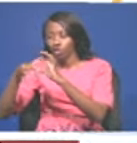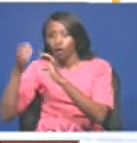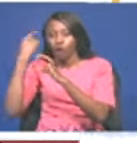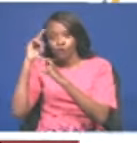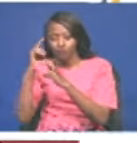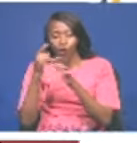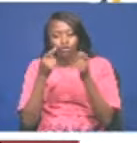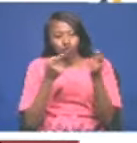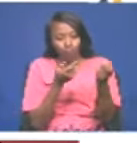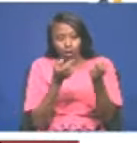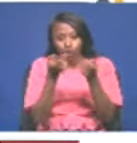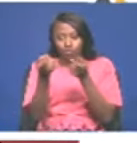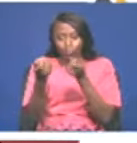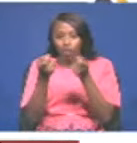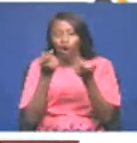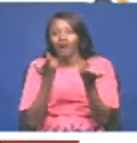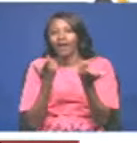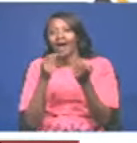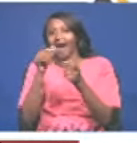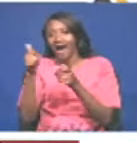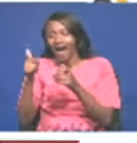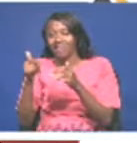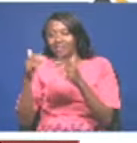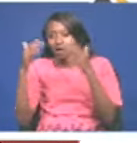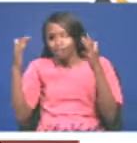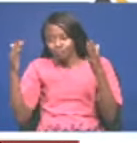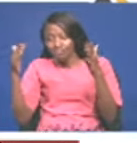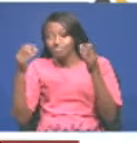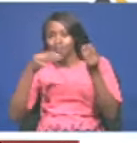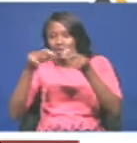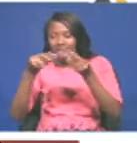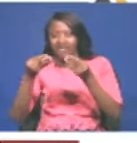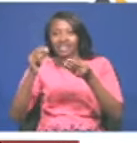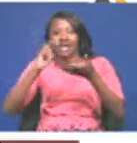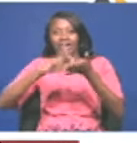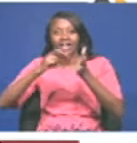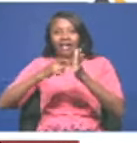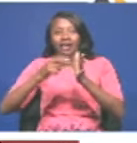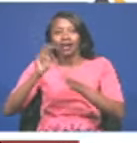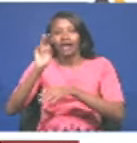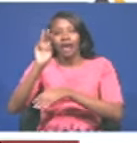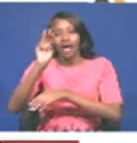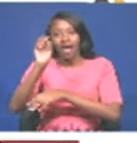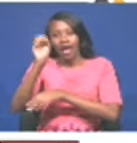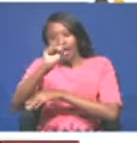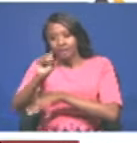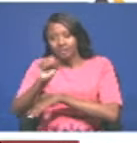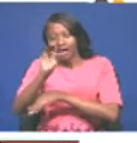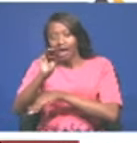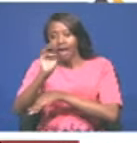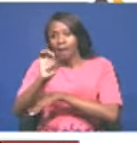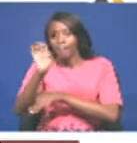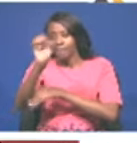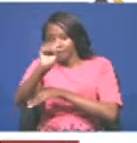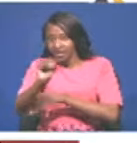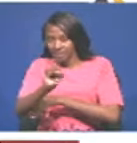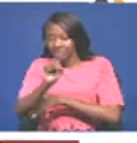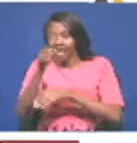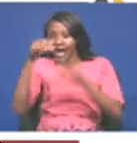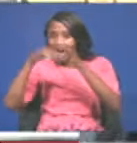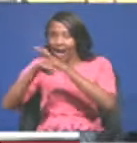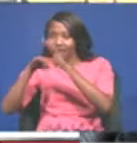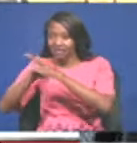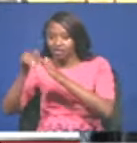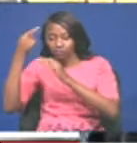enterprises, as we know them, SMEs, by enabling the access to finance through the